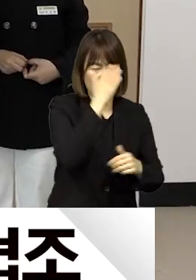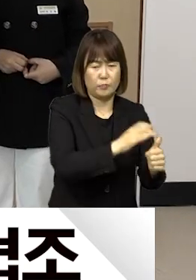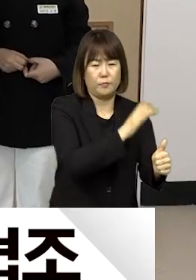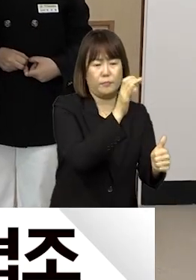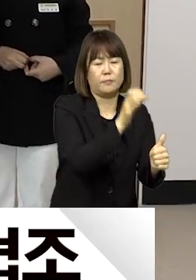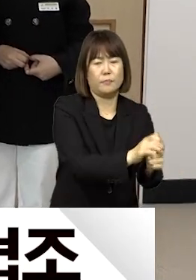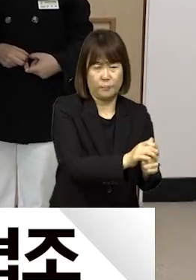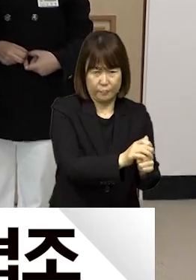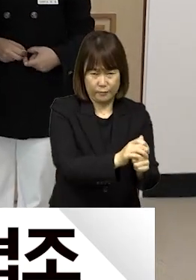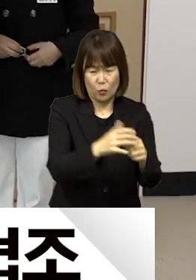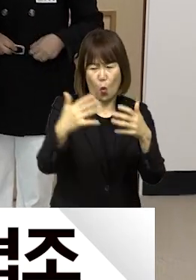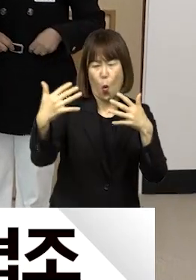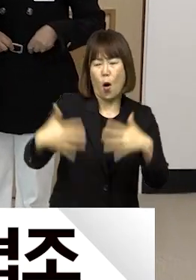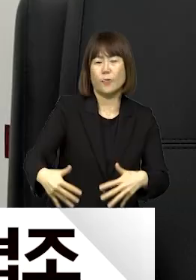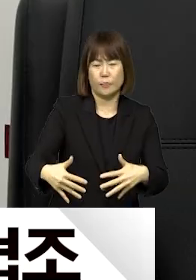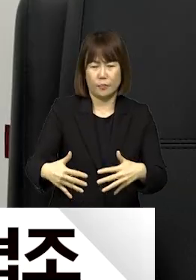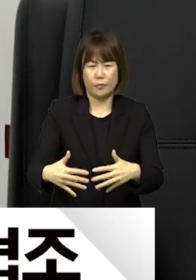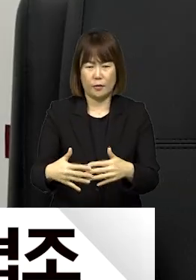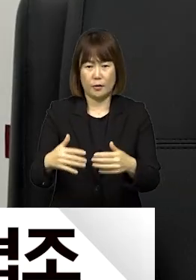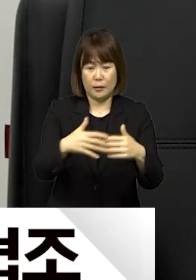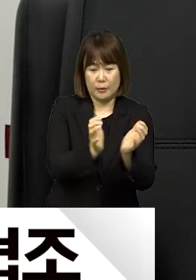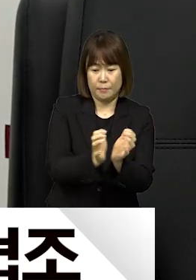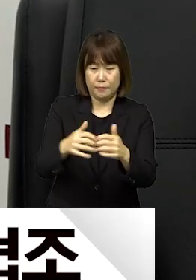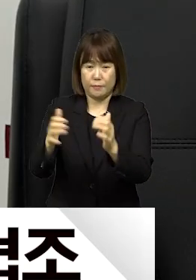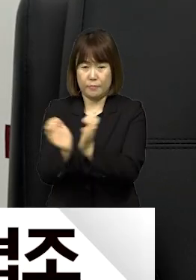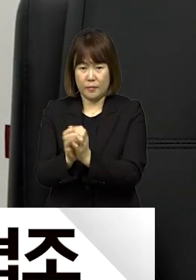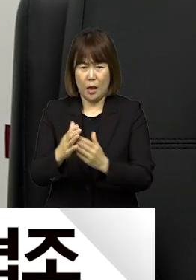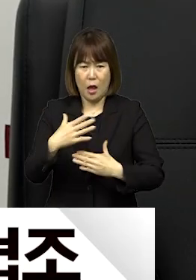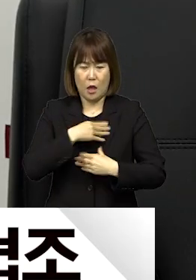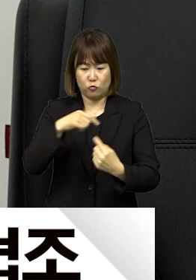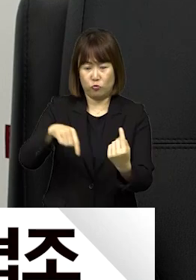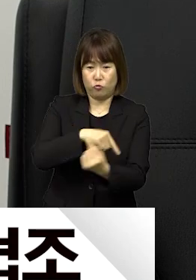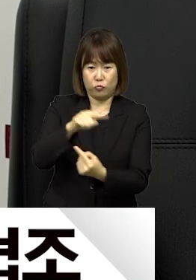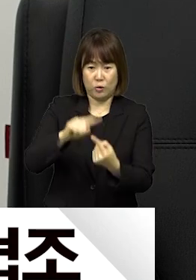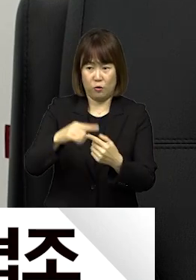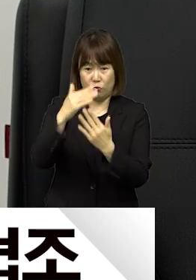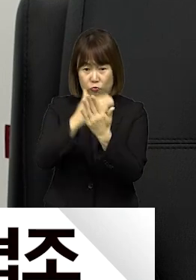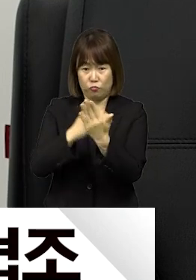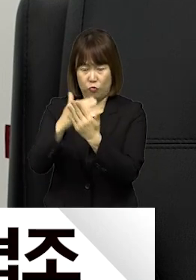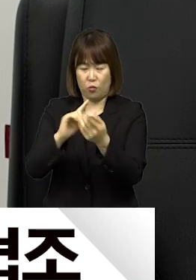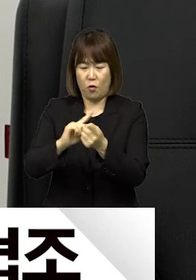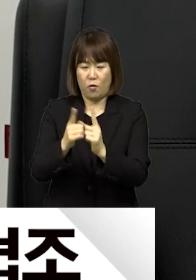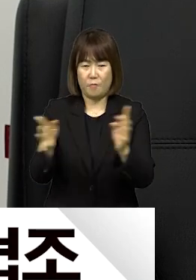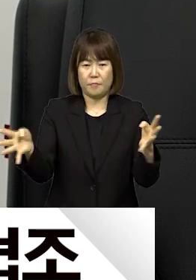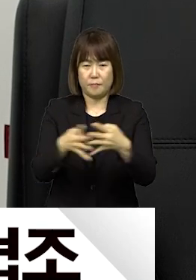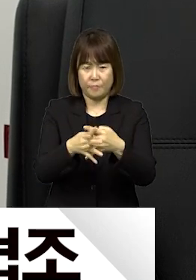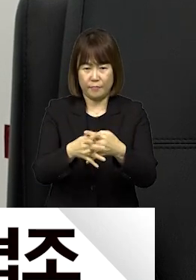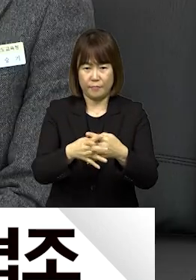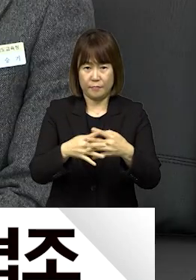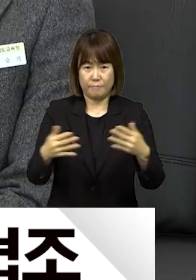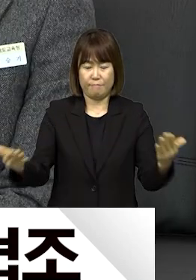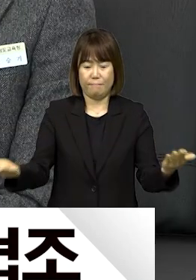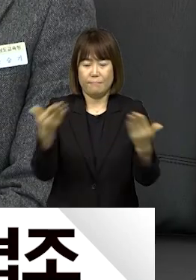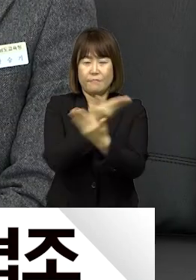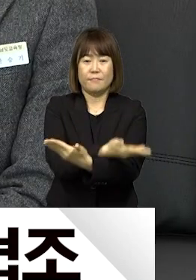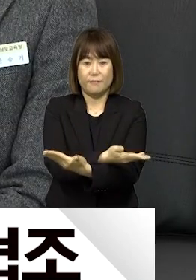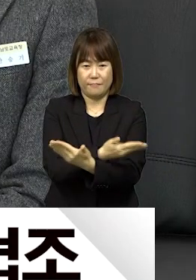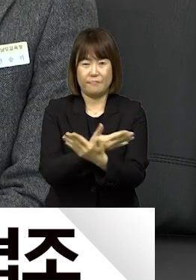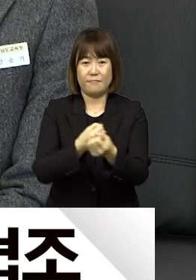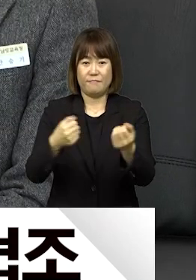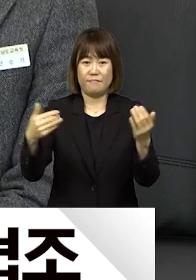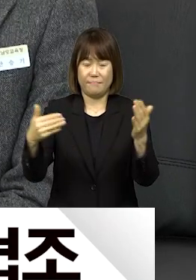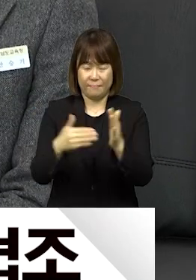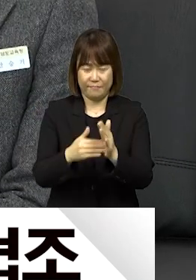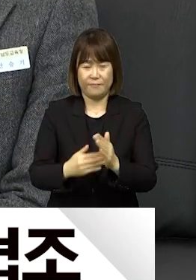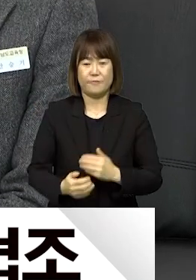부지를 무상으로 사용케 하는 등 두 기간이 교육원을 안정적으로 설립 운영할 수 있도록 상호 협조한다는 내용의